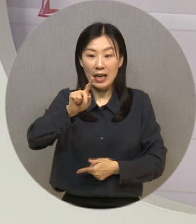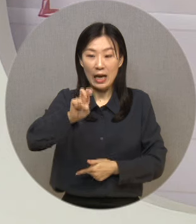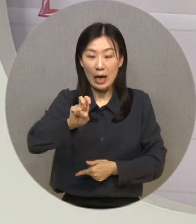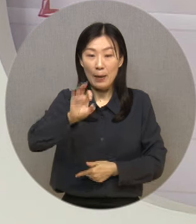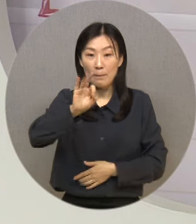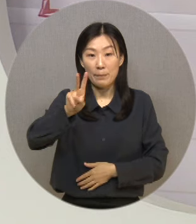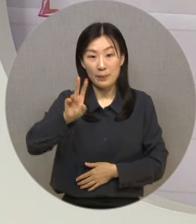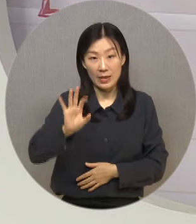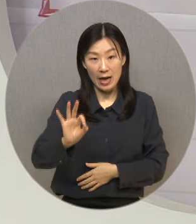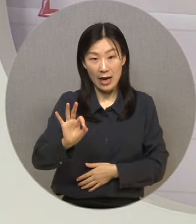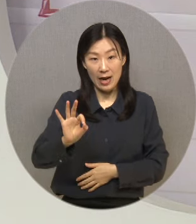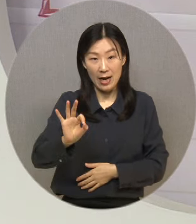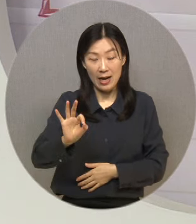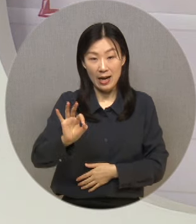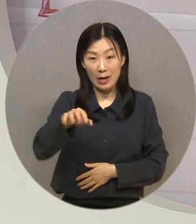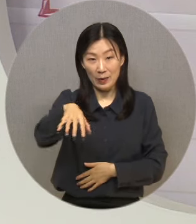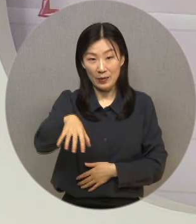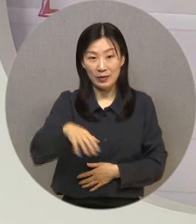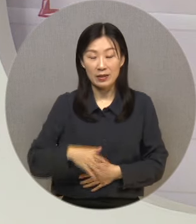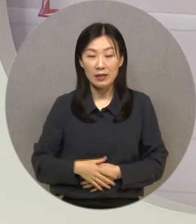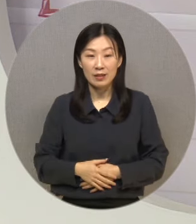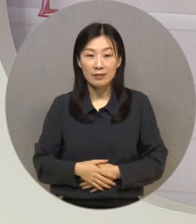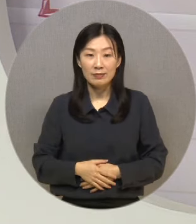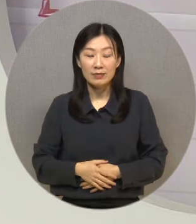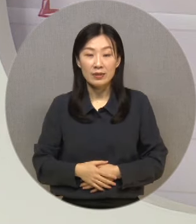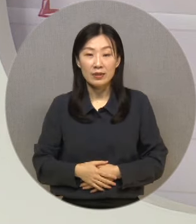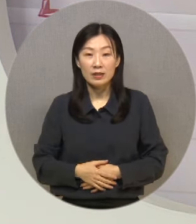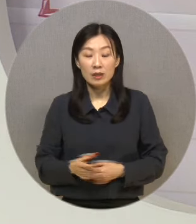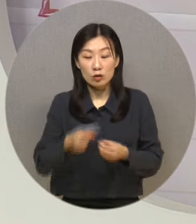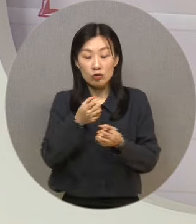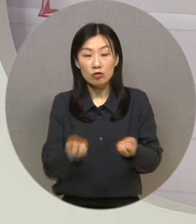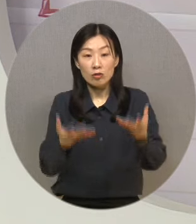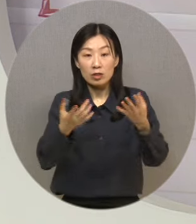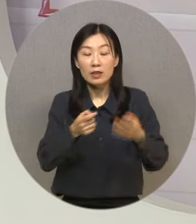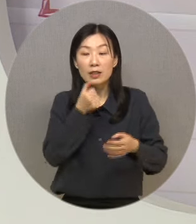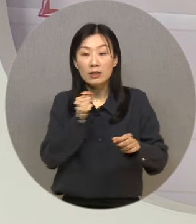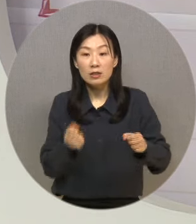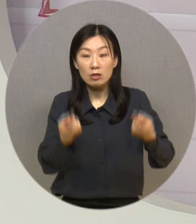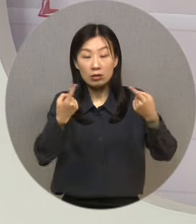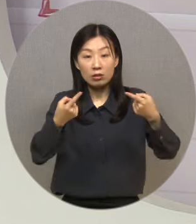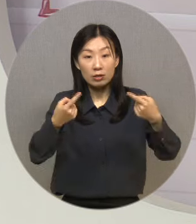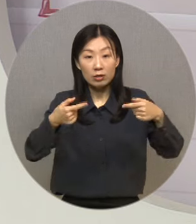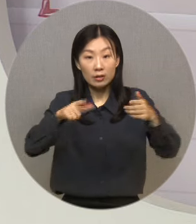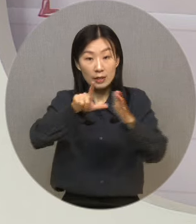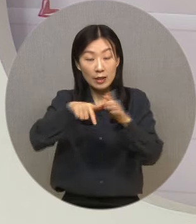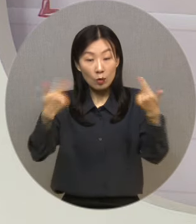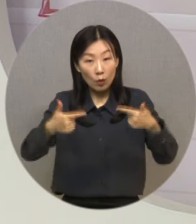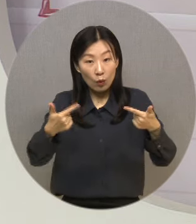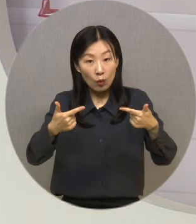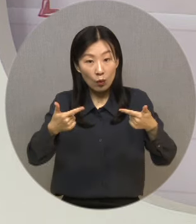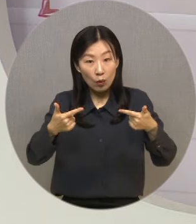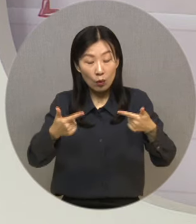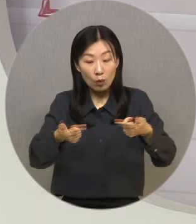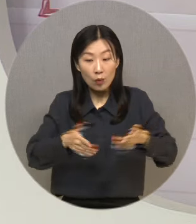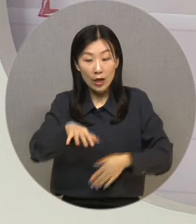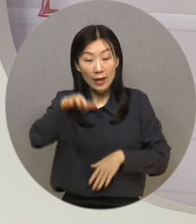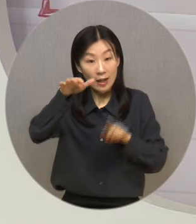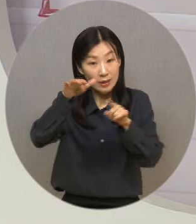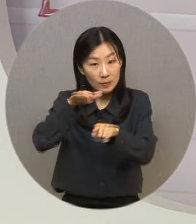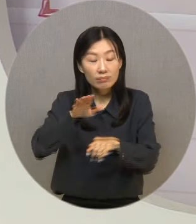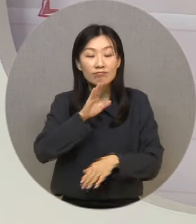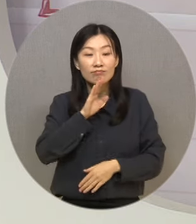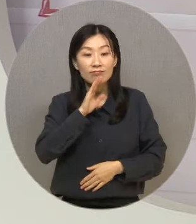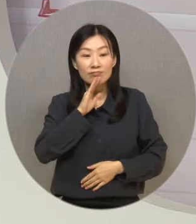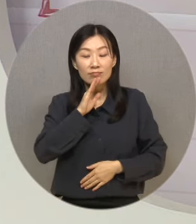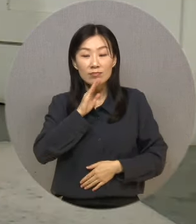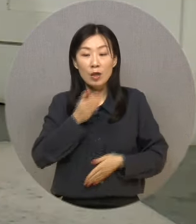저희 고향. 예, 예. 예, 네. 추석이나 설 명절 때, 고향에 꼭 가십니까? 고향에 아버지, 어머님 계셔가지고 세배하러 갑니다. 예. 아,